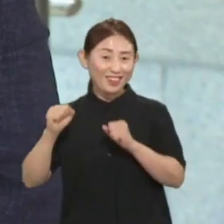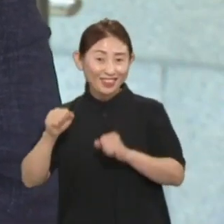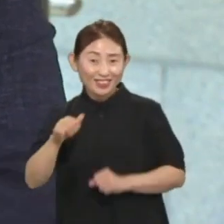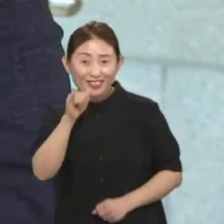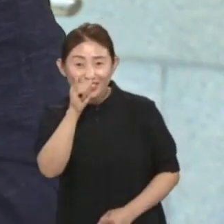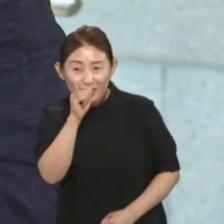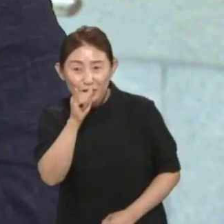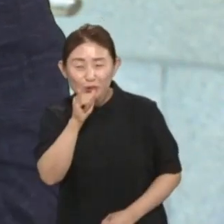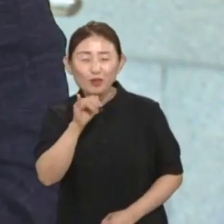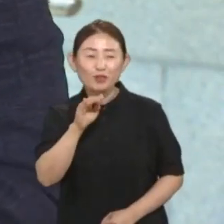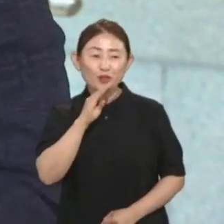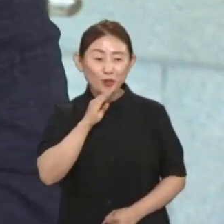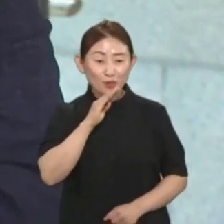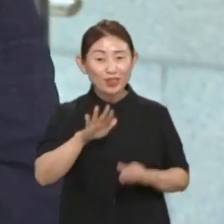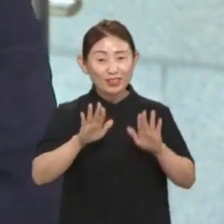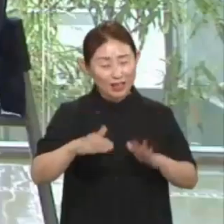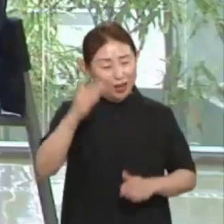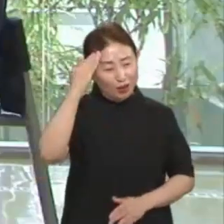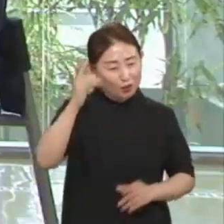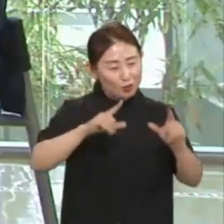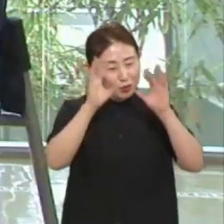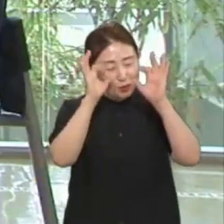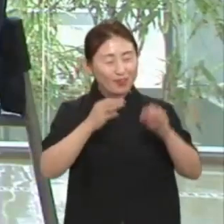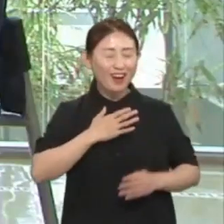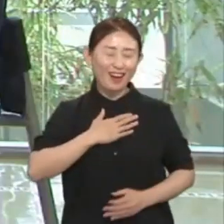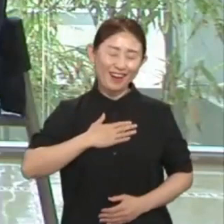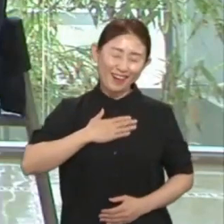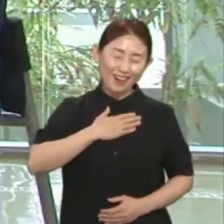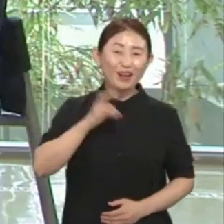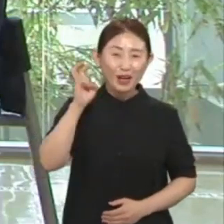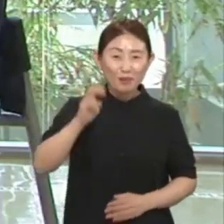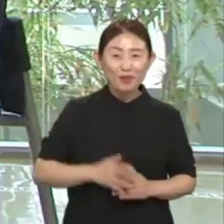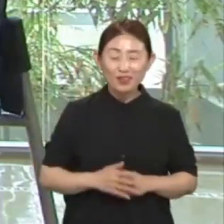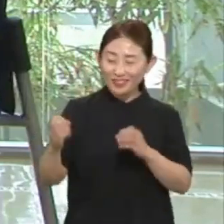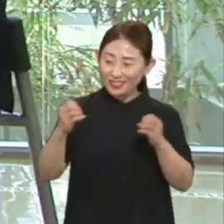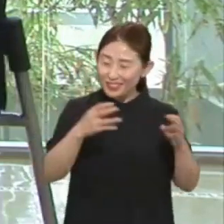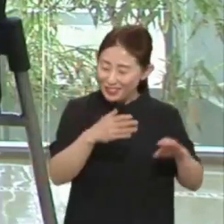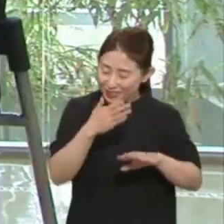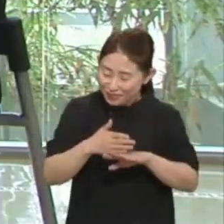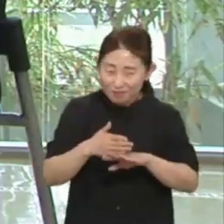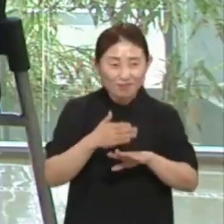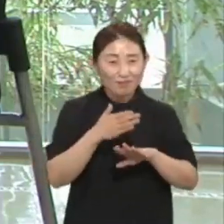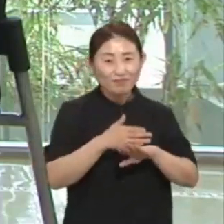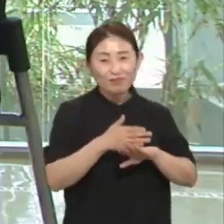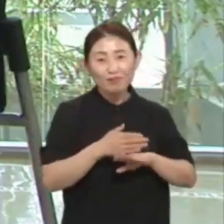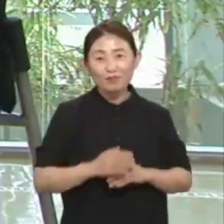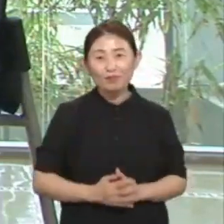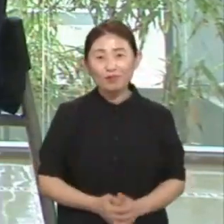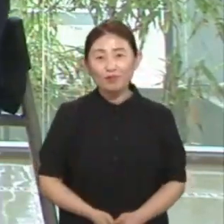굉장히 뿌듯하게 기분 좋아할 겁니다. 네. 오늘 말씀 고맙습니다. 감사합니다.